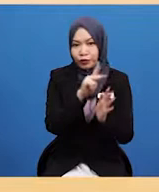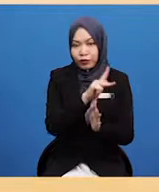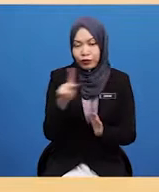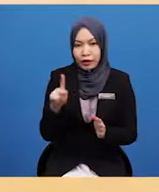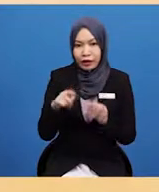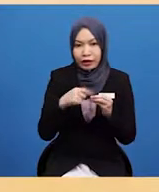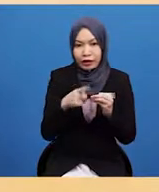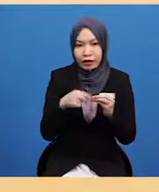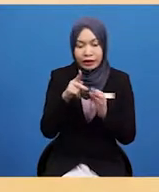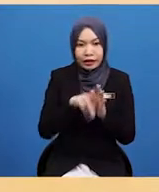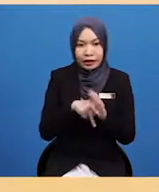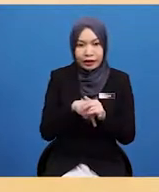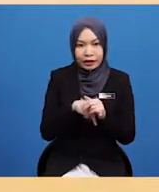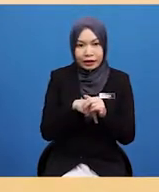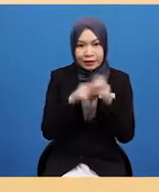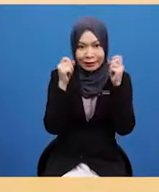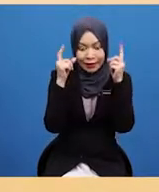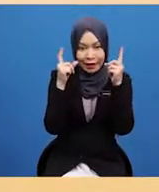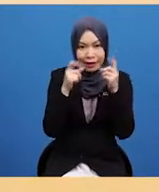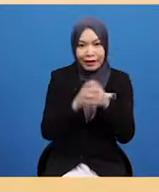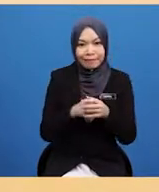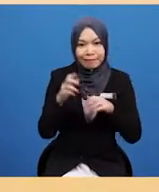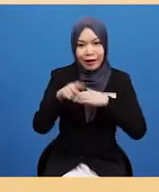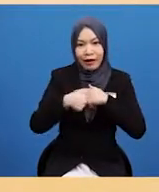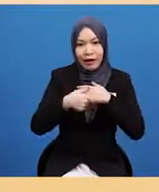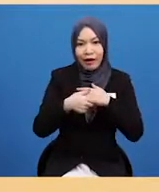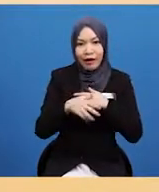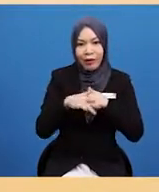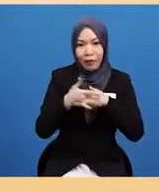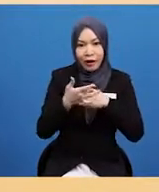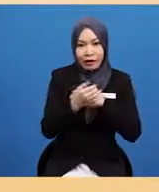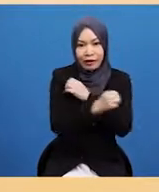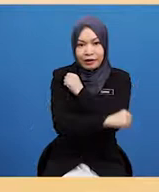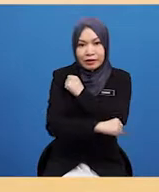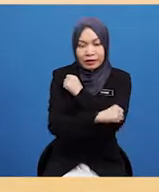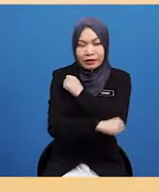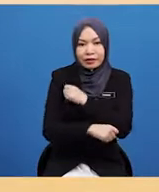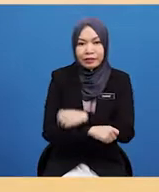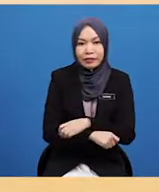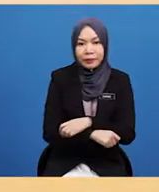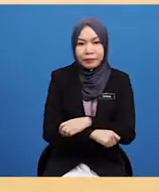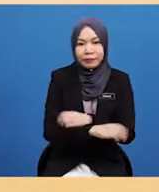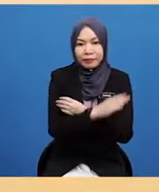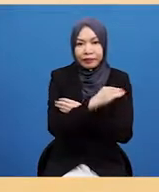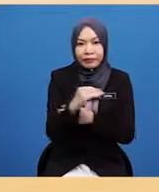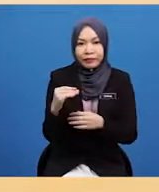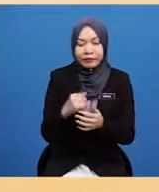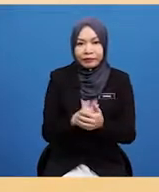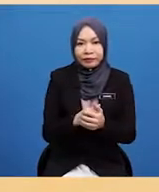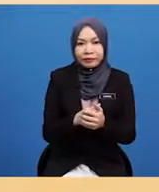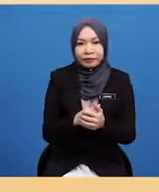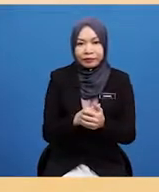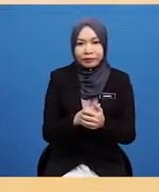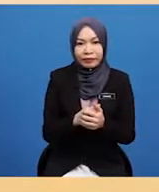nasionalisme, gerakan islah, penentangan Tok Janggut dan yang keempat, peranan Empayar Uthmaniyah.